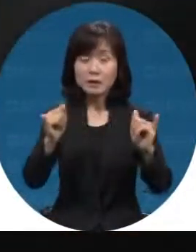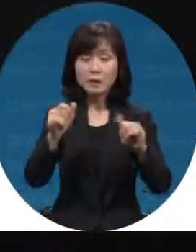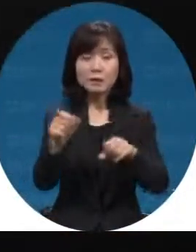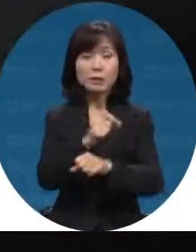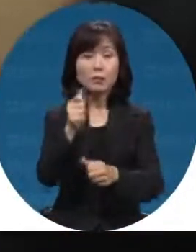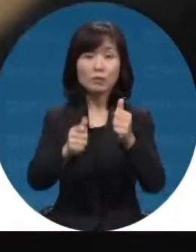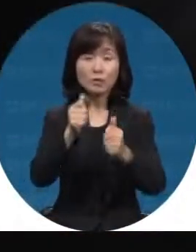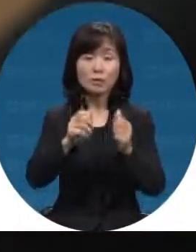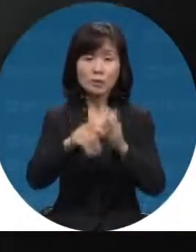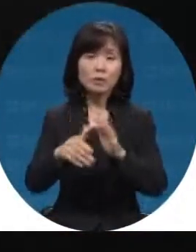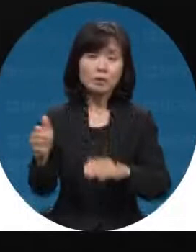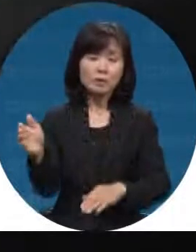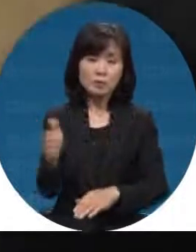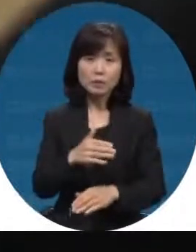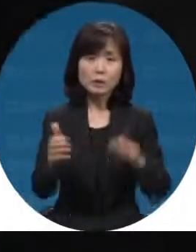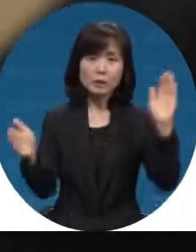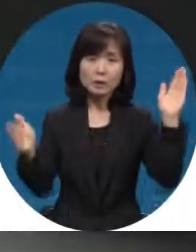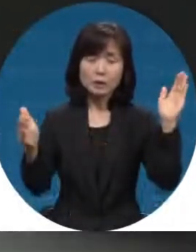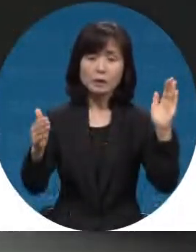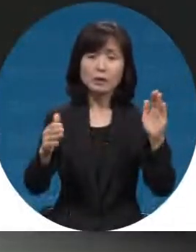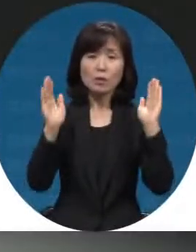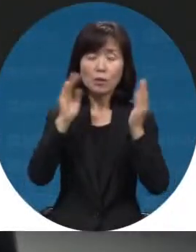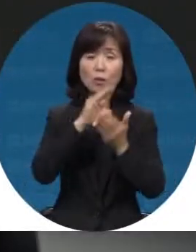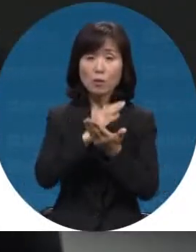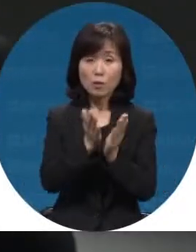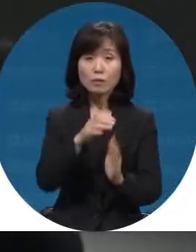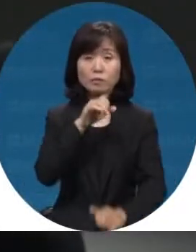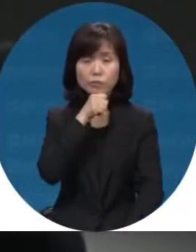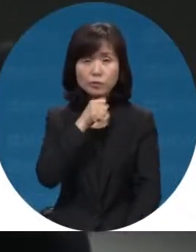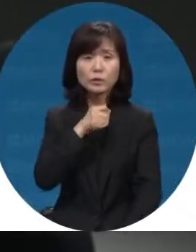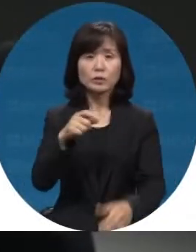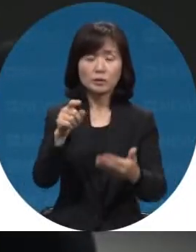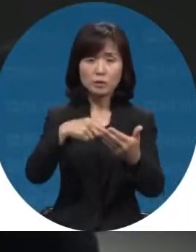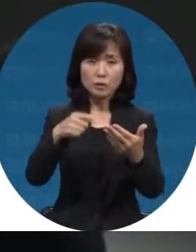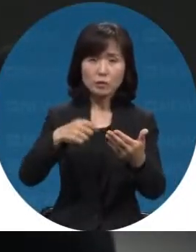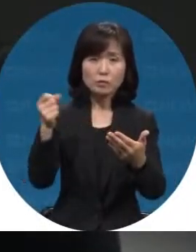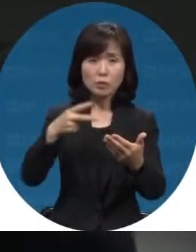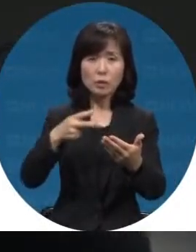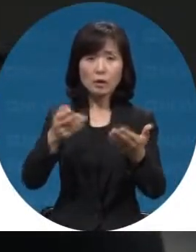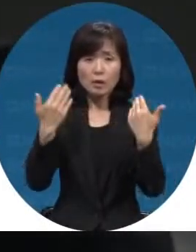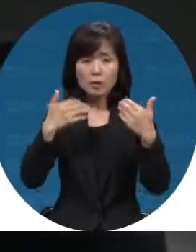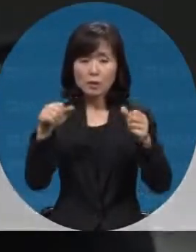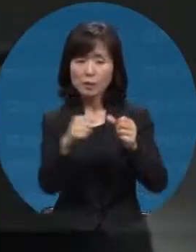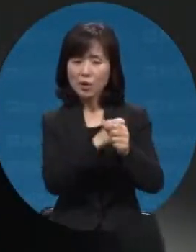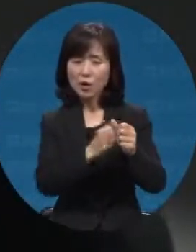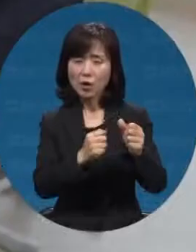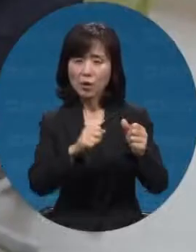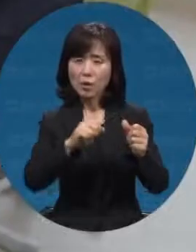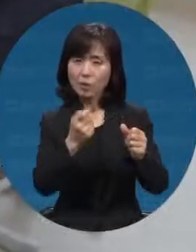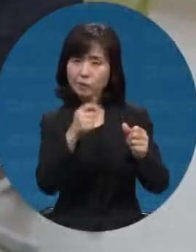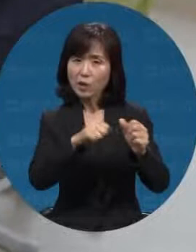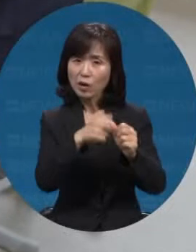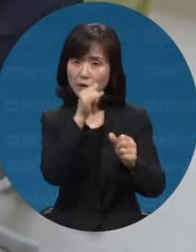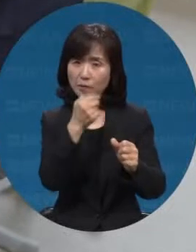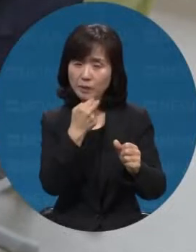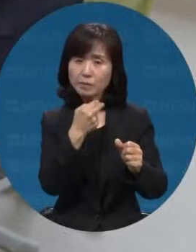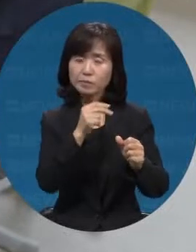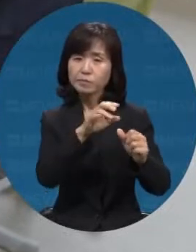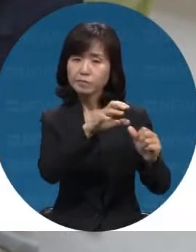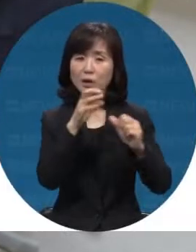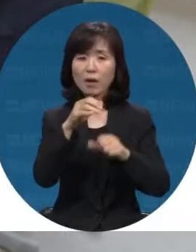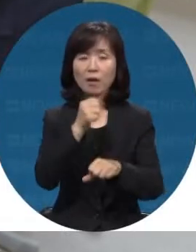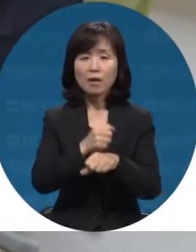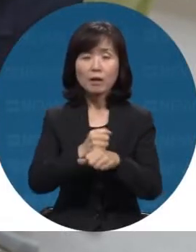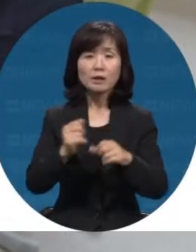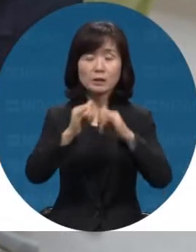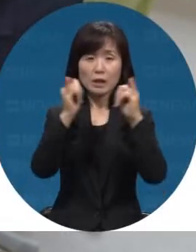성적이나 출석 정보뿐 아니라 학교 폭력 조치 사항을 반드시 반영 하도록 했습니다 또 사회통합 전형 이